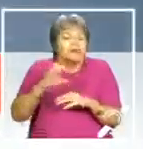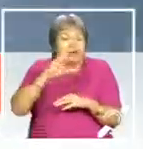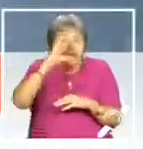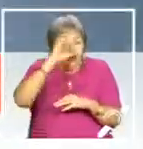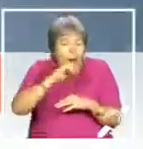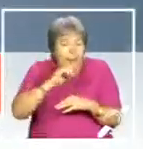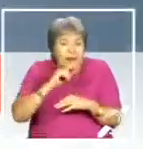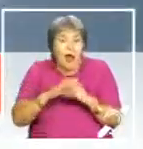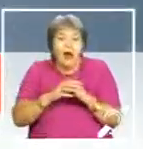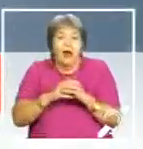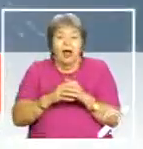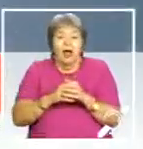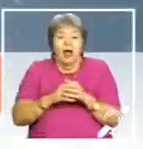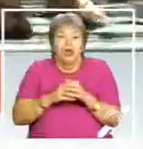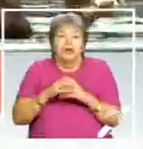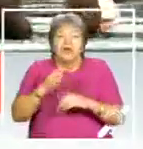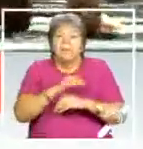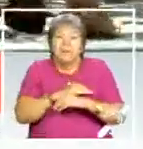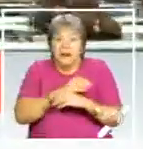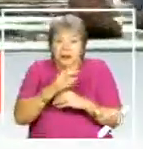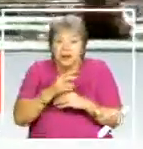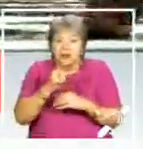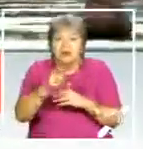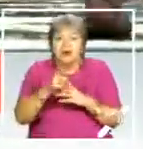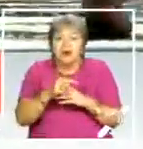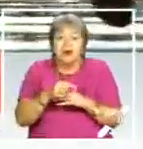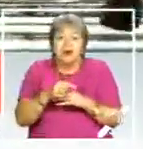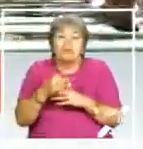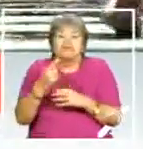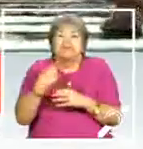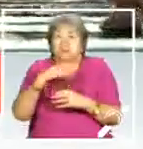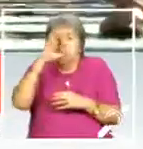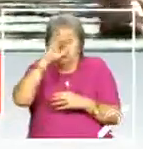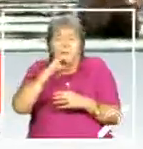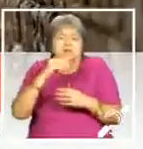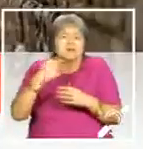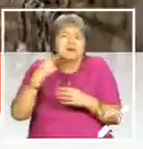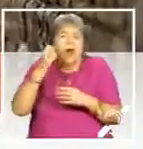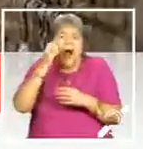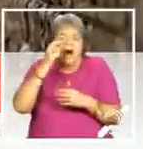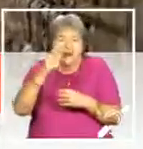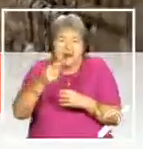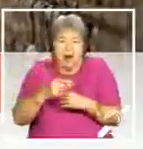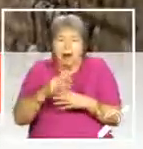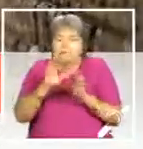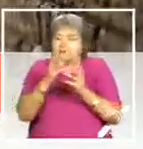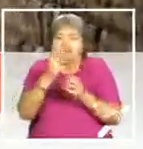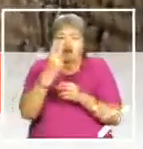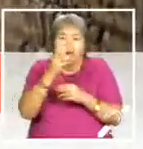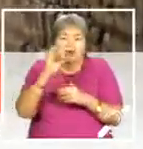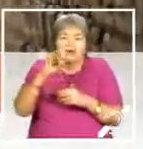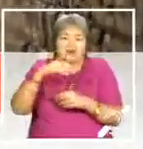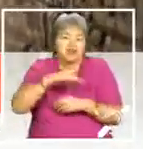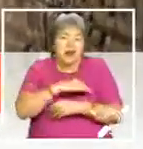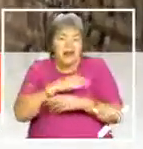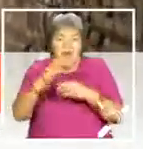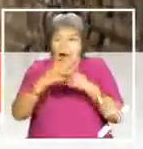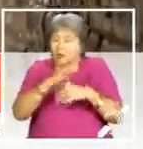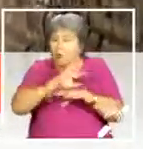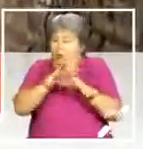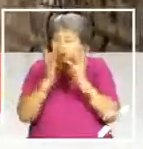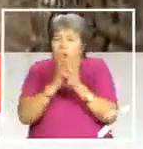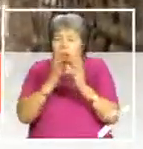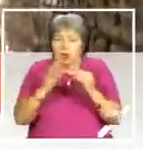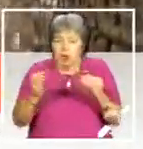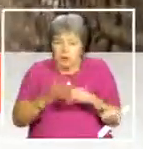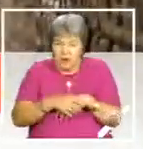ajunge la valori care vor caracteriza nopți tropicale, adică în jurul a 20 de grade în aproape toate zonele